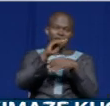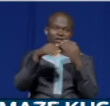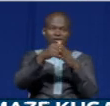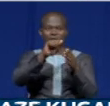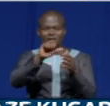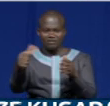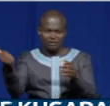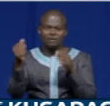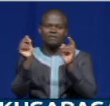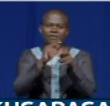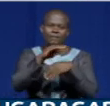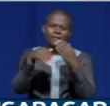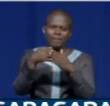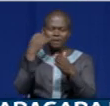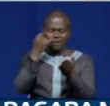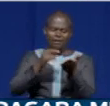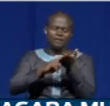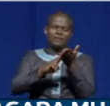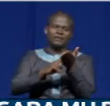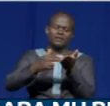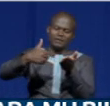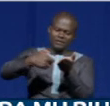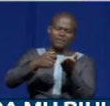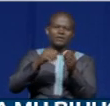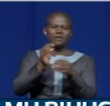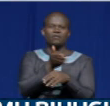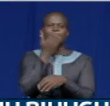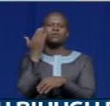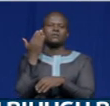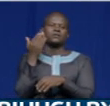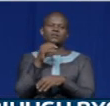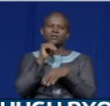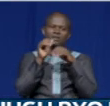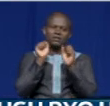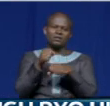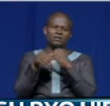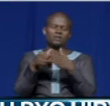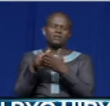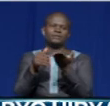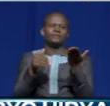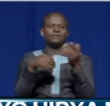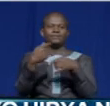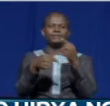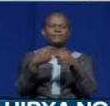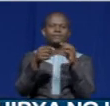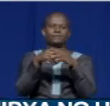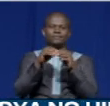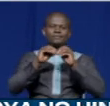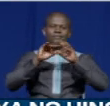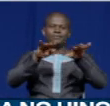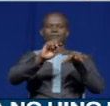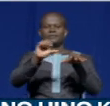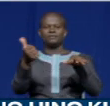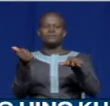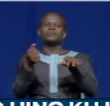gripe isanzwe iyo ukoresheje iyo miti iva ku ntoki ntushobore kuba wakomeza kuyikwirakwiza ku bandi